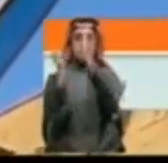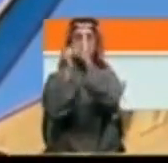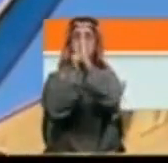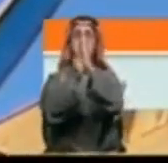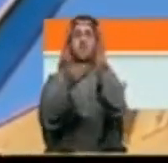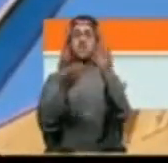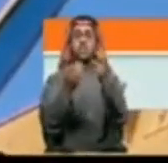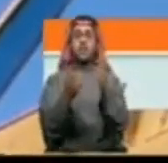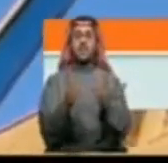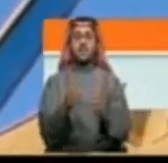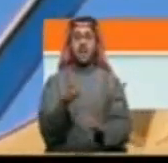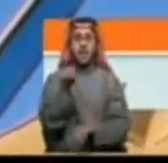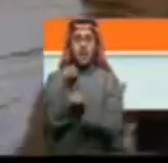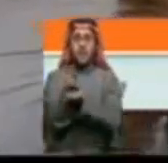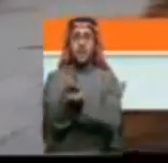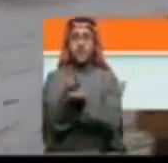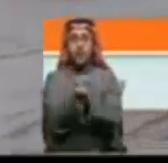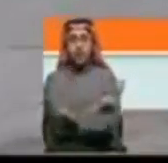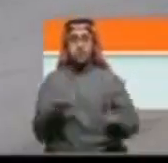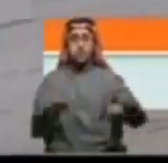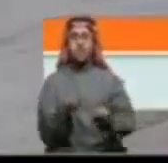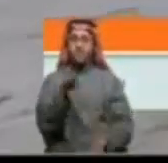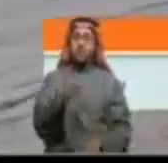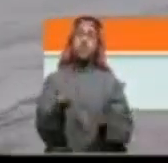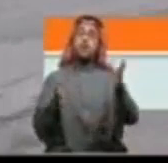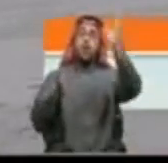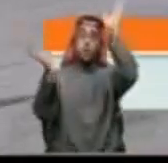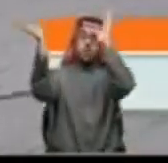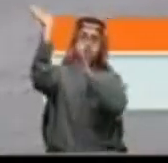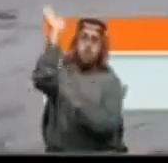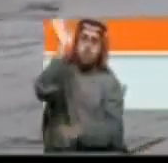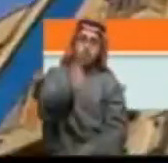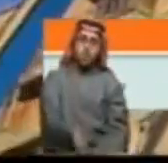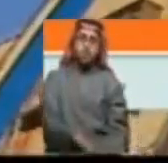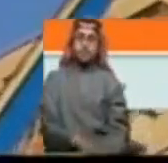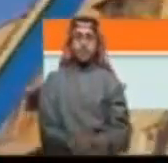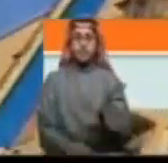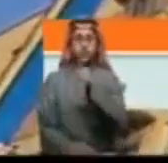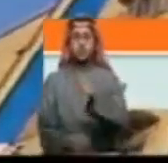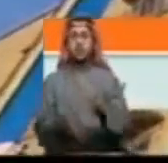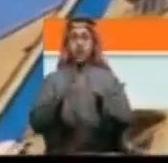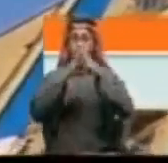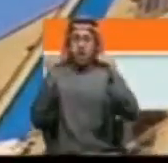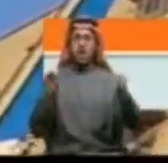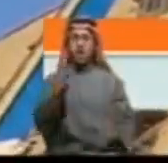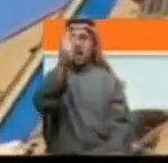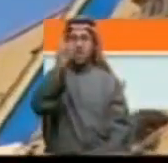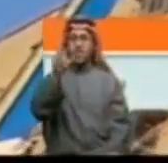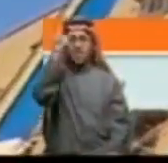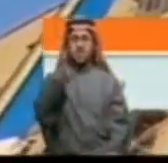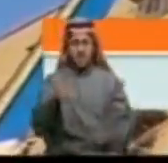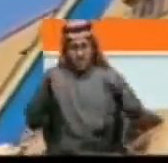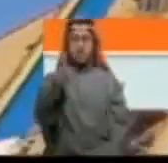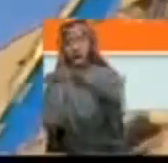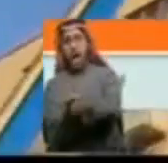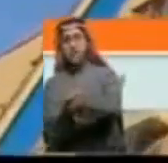سكني جراء انفجار غاز منزلي نتج عنه مصرع العديد من الأشخاص وفقدان أكثر من 30 شخصا